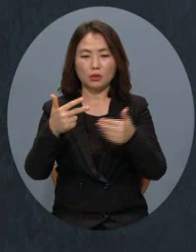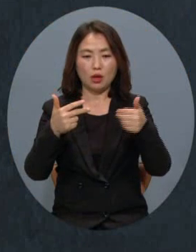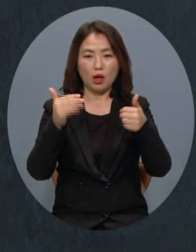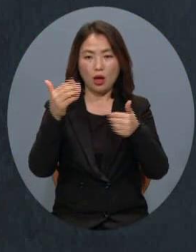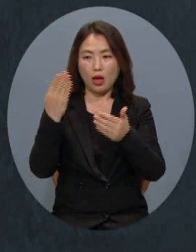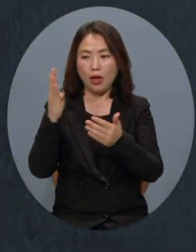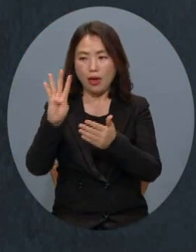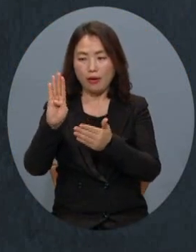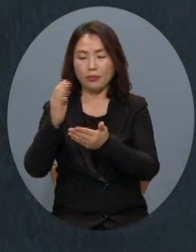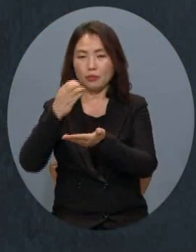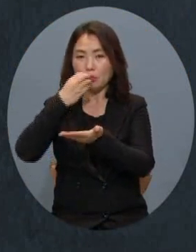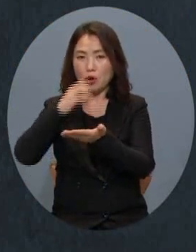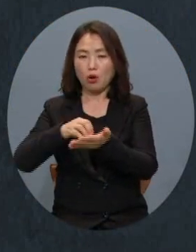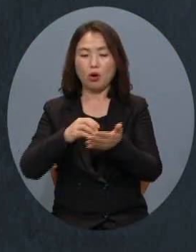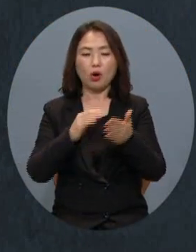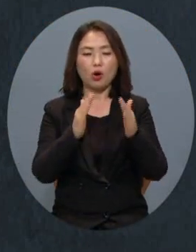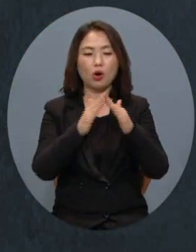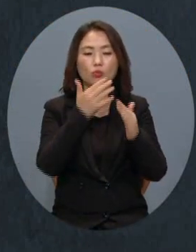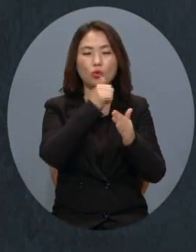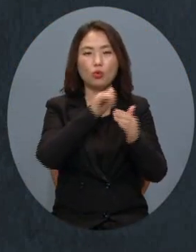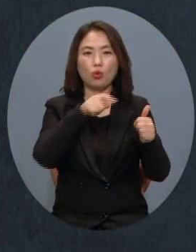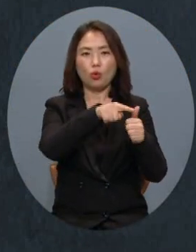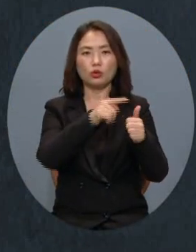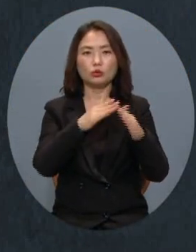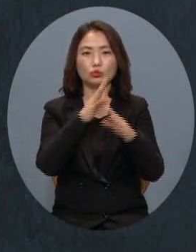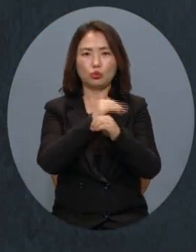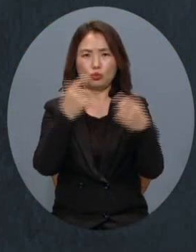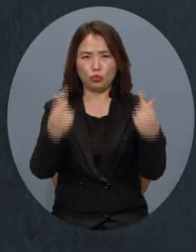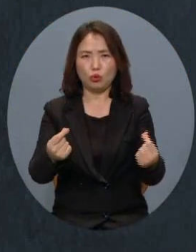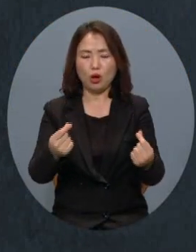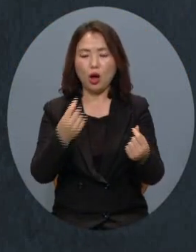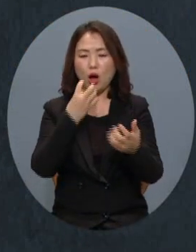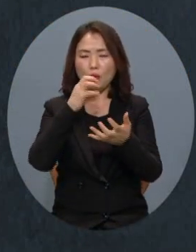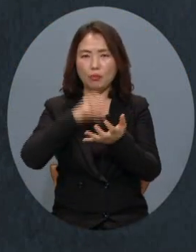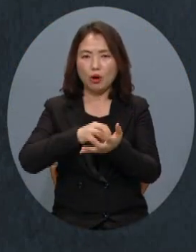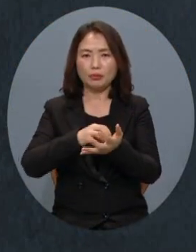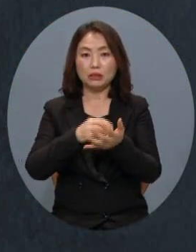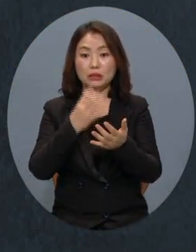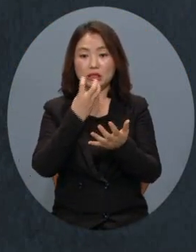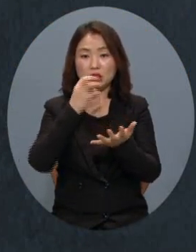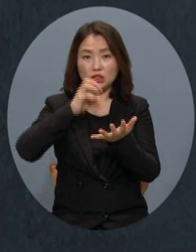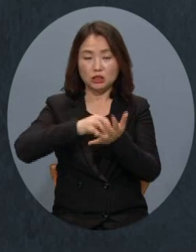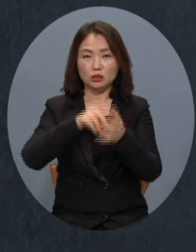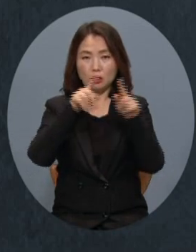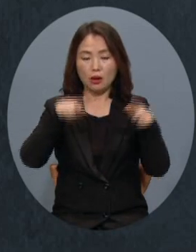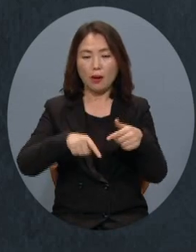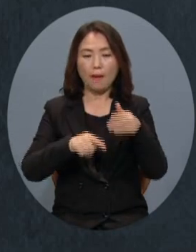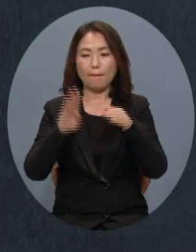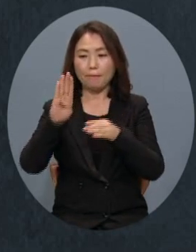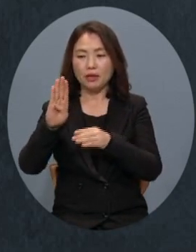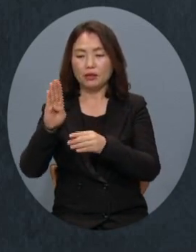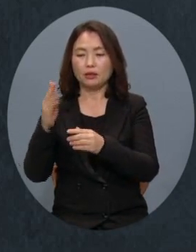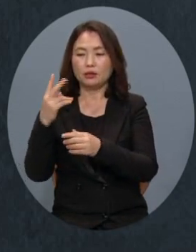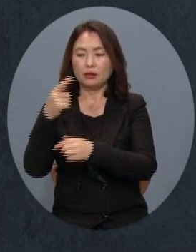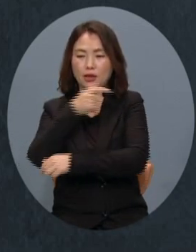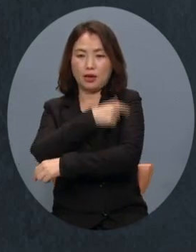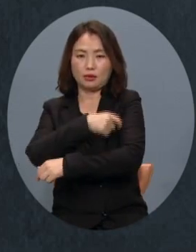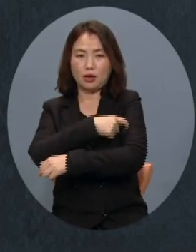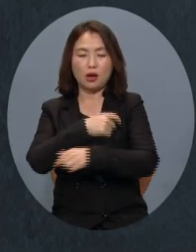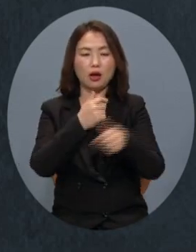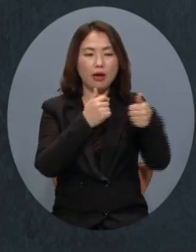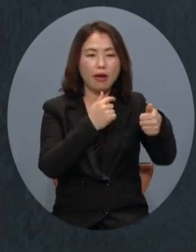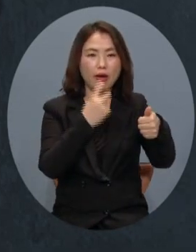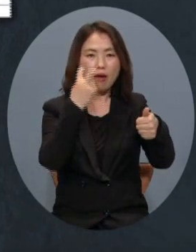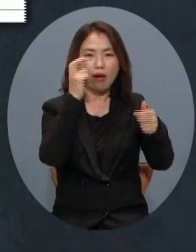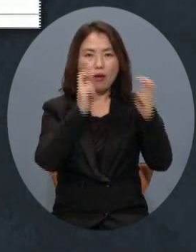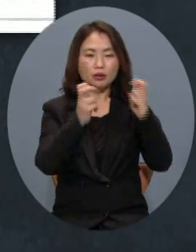공교롭게 문제의 중개업소 주소와 같았습니다. 또 법인 등기를 확인해보니 B회사 사내이사는 A회사